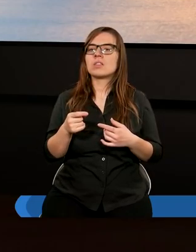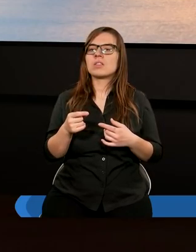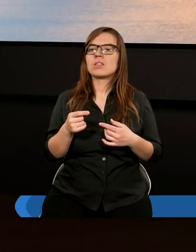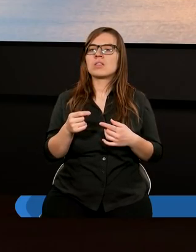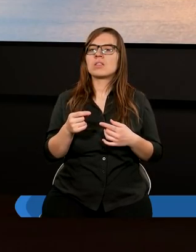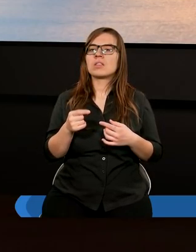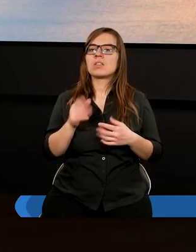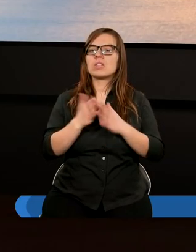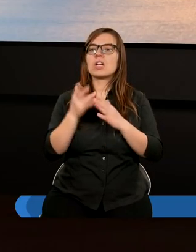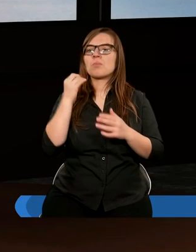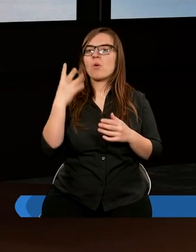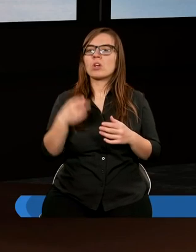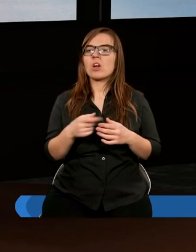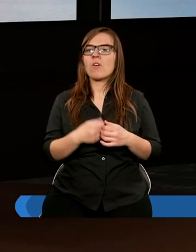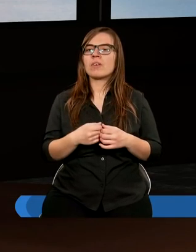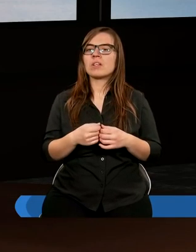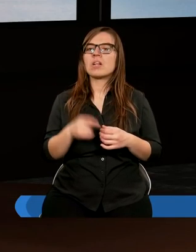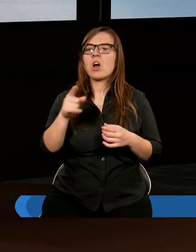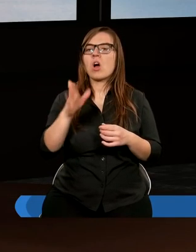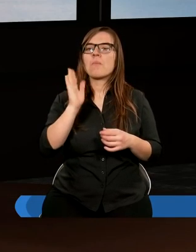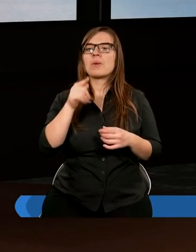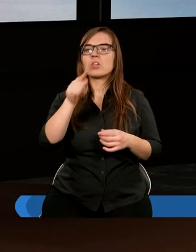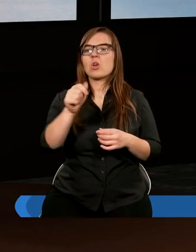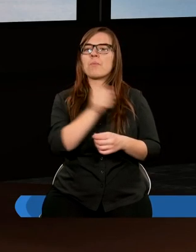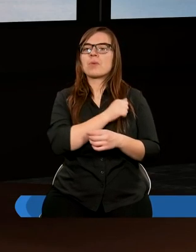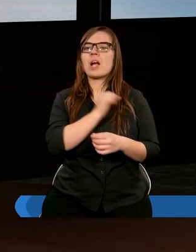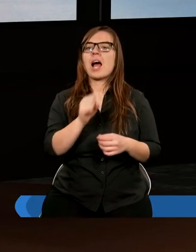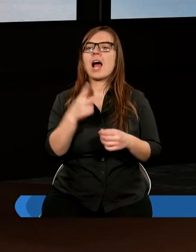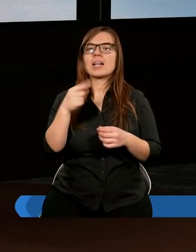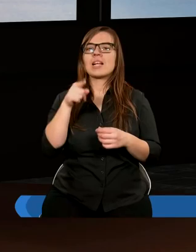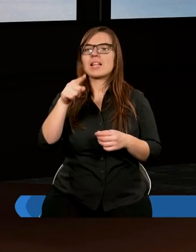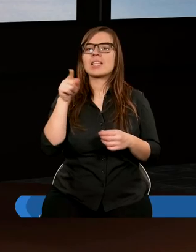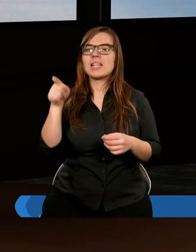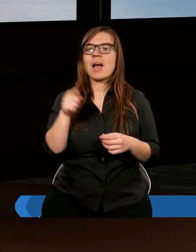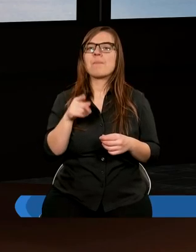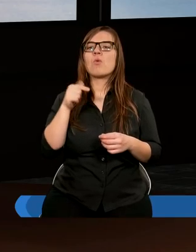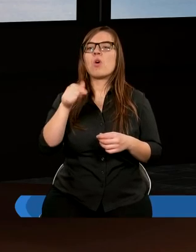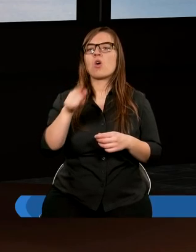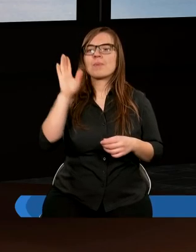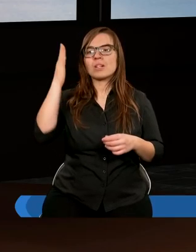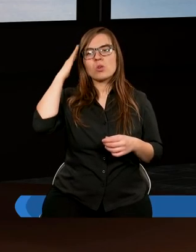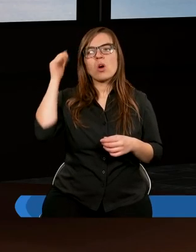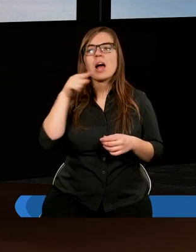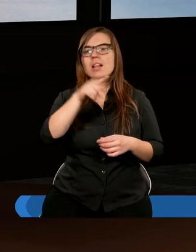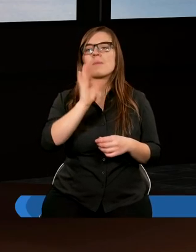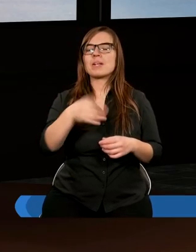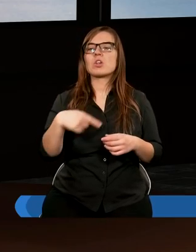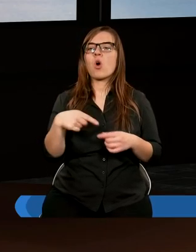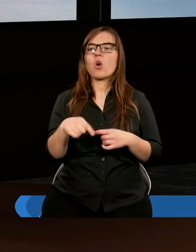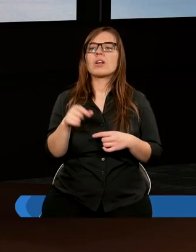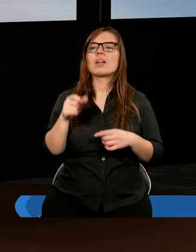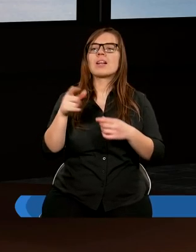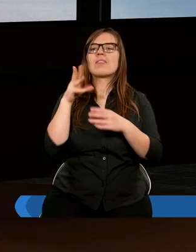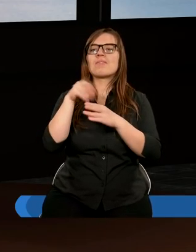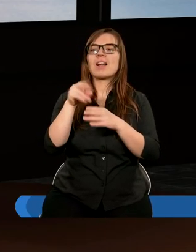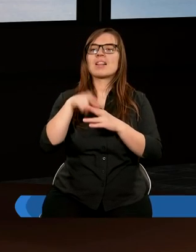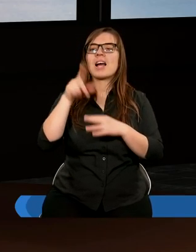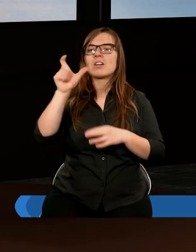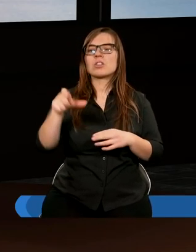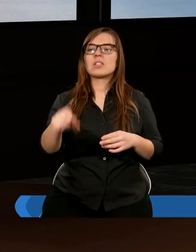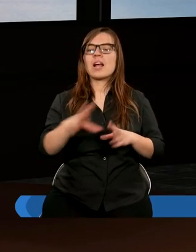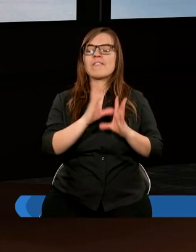z Piątej Księgi Mojżeszowej. On będzie tobie pożyczał, a nie ty jemu. On będzie głową, a ty będziesz ogonem. Spadną na